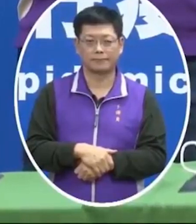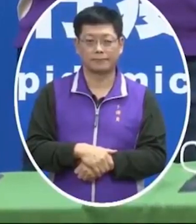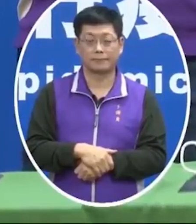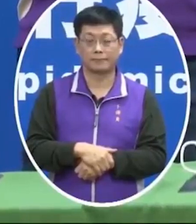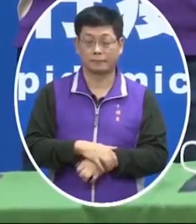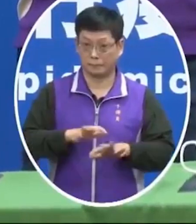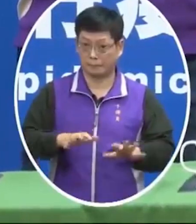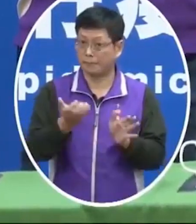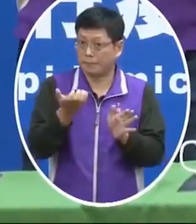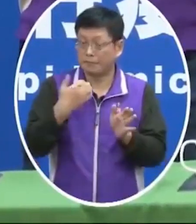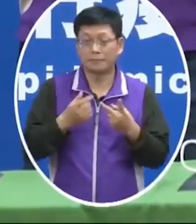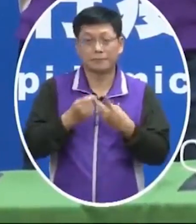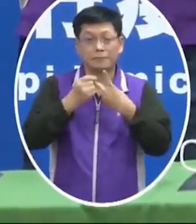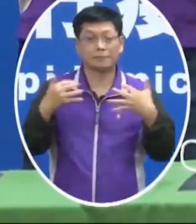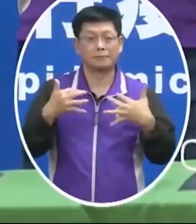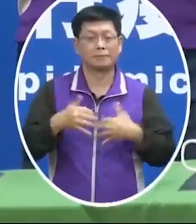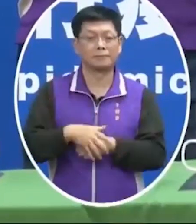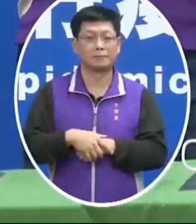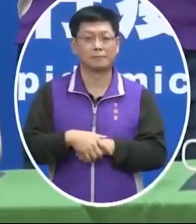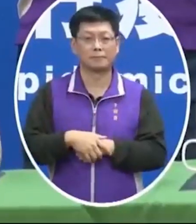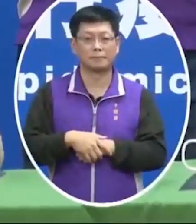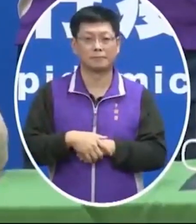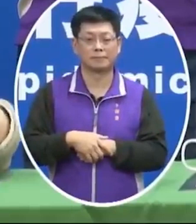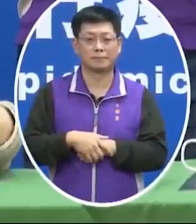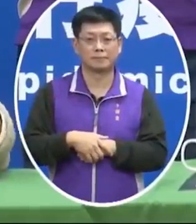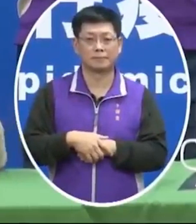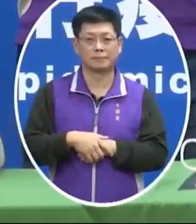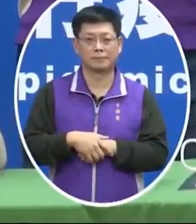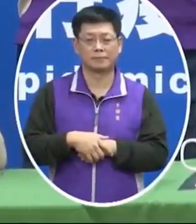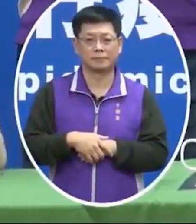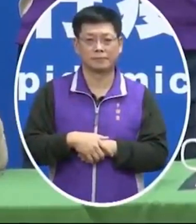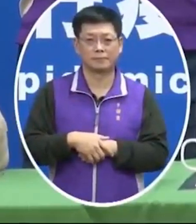好，那今天大家另外关心一个议题是另外是，